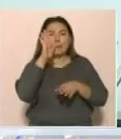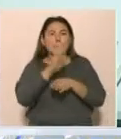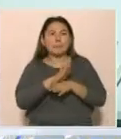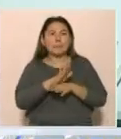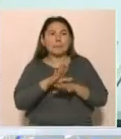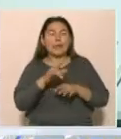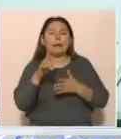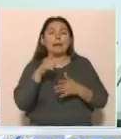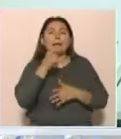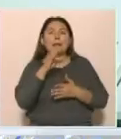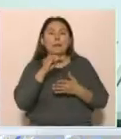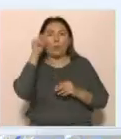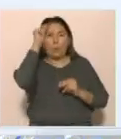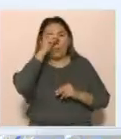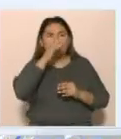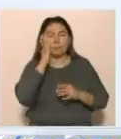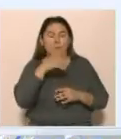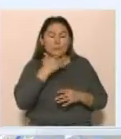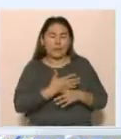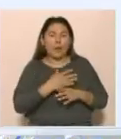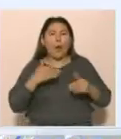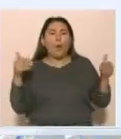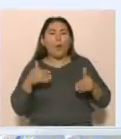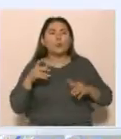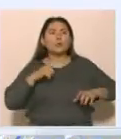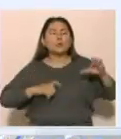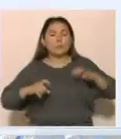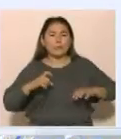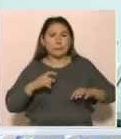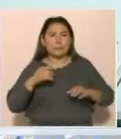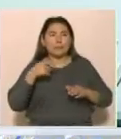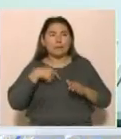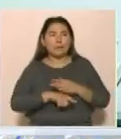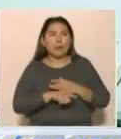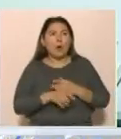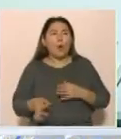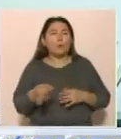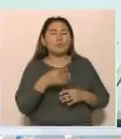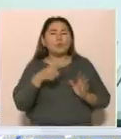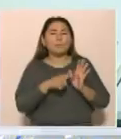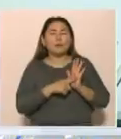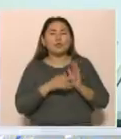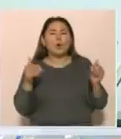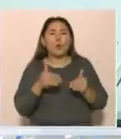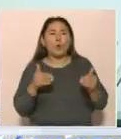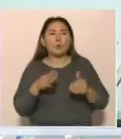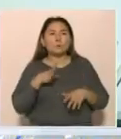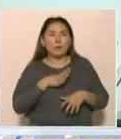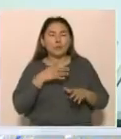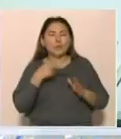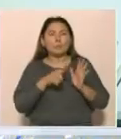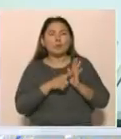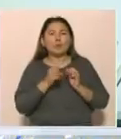яғни грант оқитын студенттер. Колледждің студенттеріне келсек, жалпы біздің облыста 27 колледж бар. 27